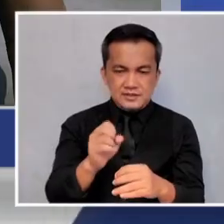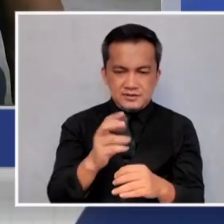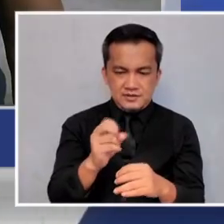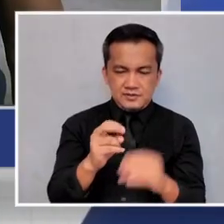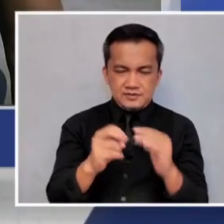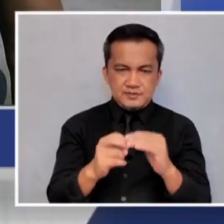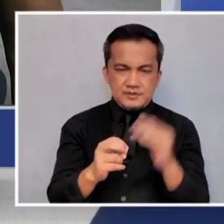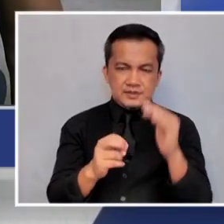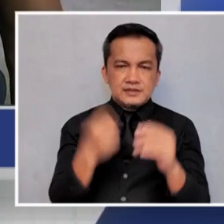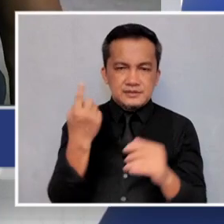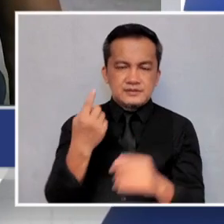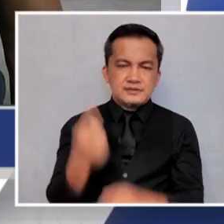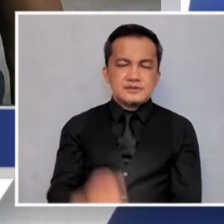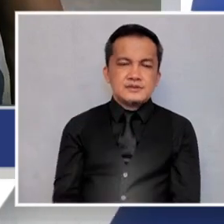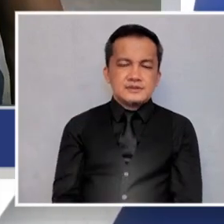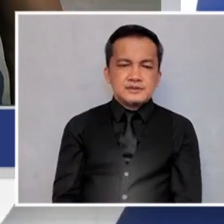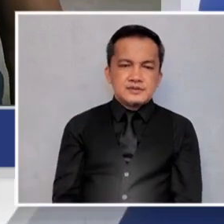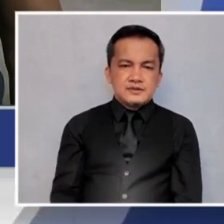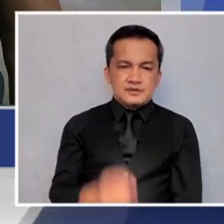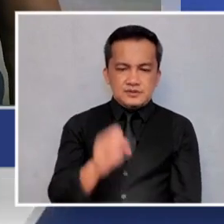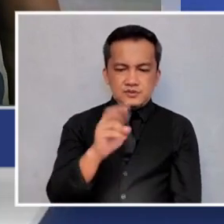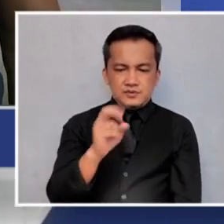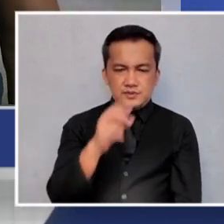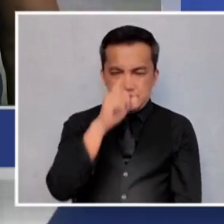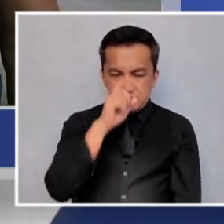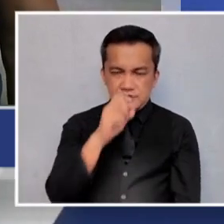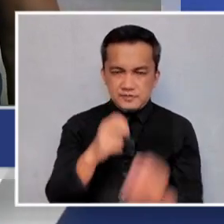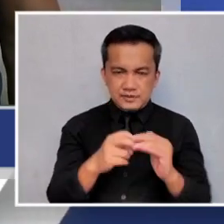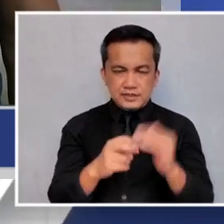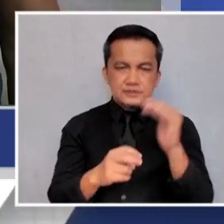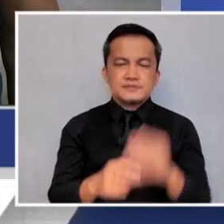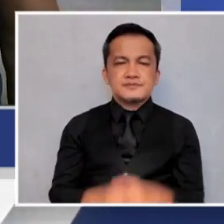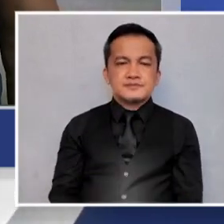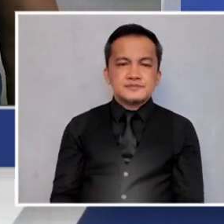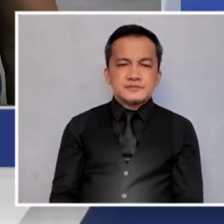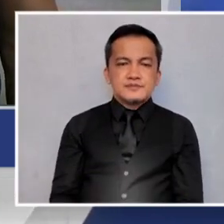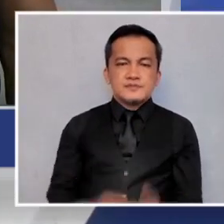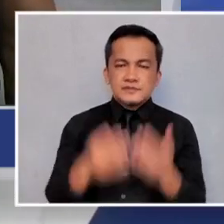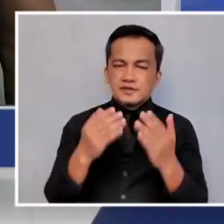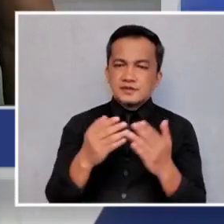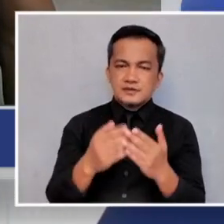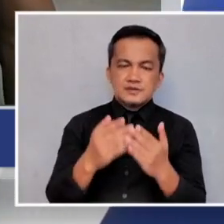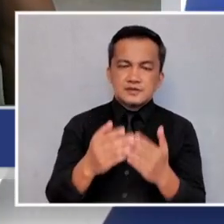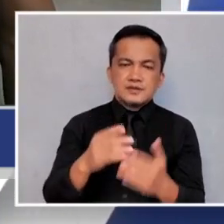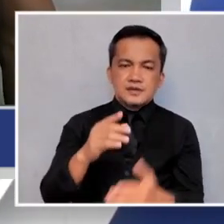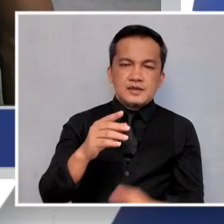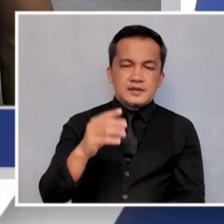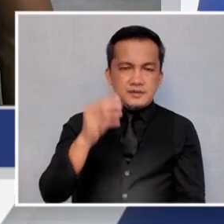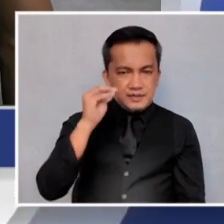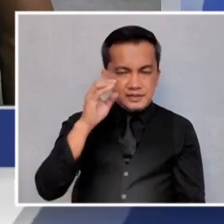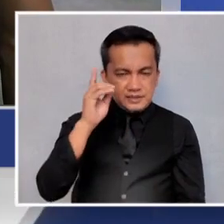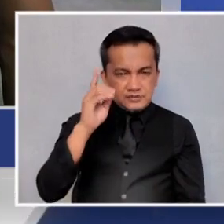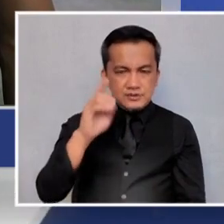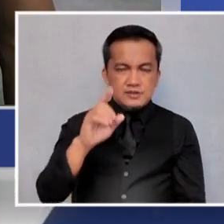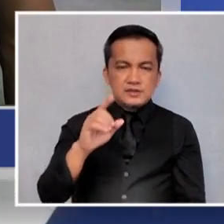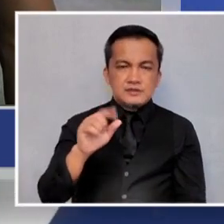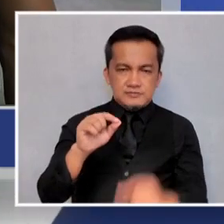right, thank you. 12 years old pataas. Maraming salamat, Michael Delizo, nag-uulat ng live.